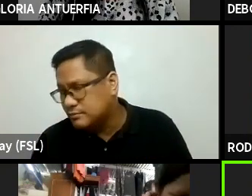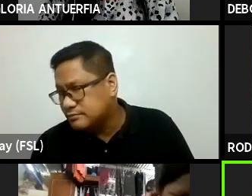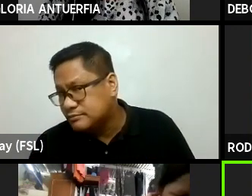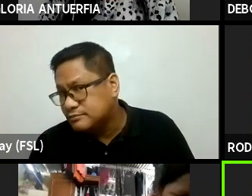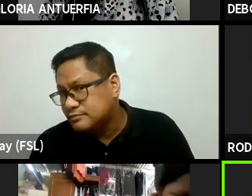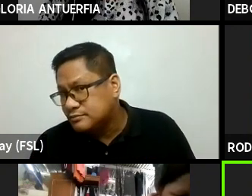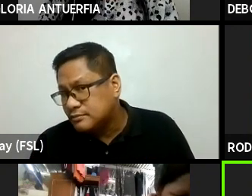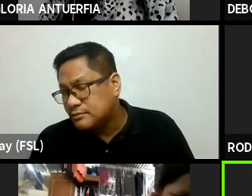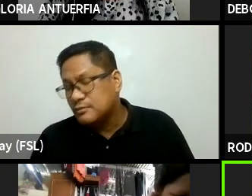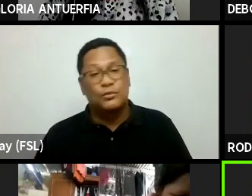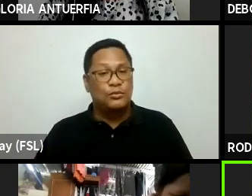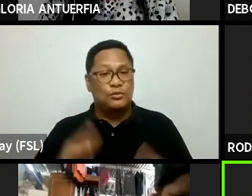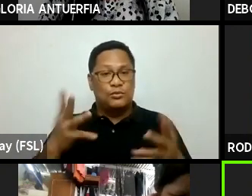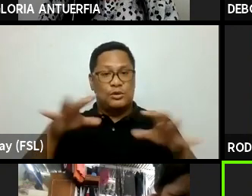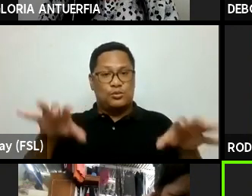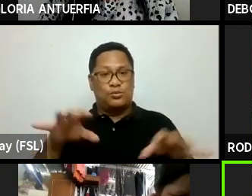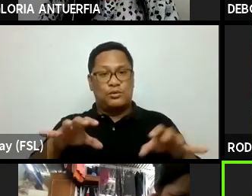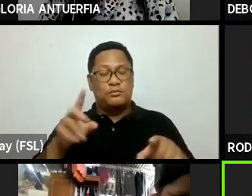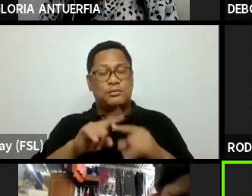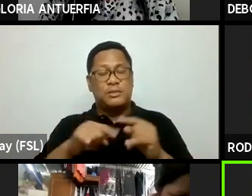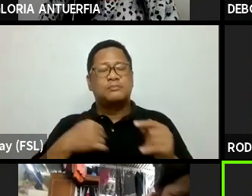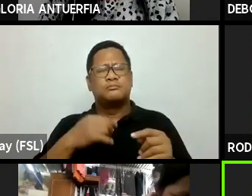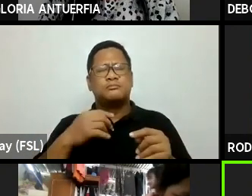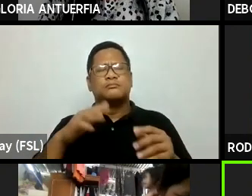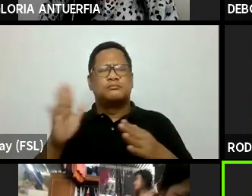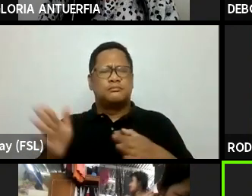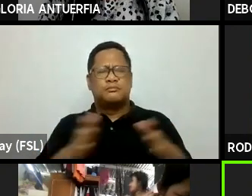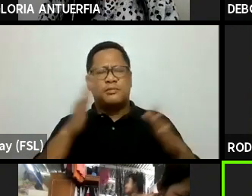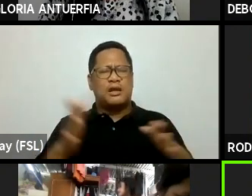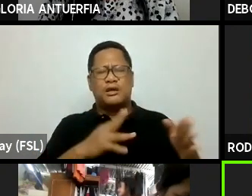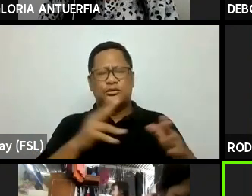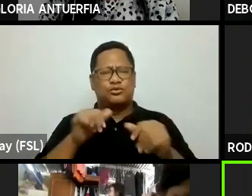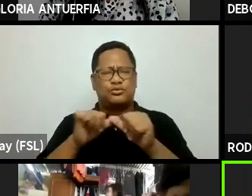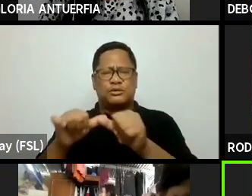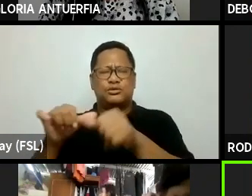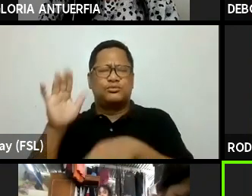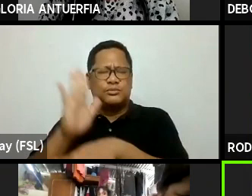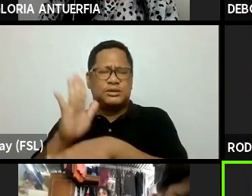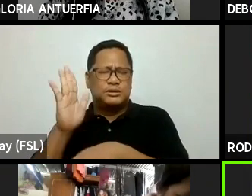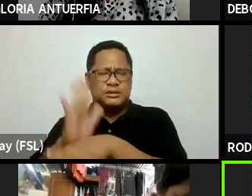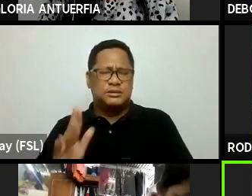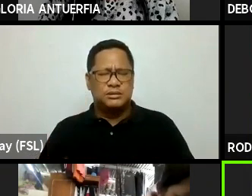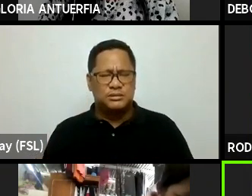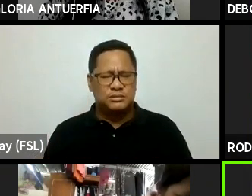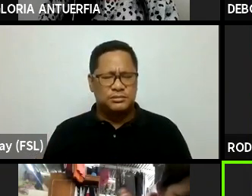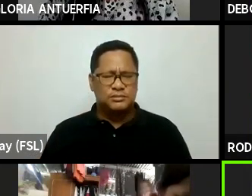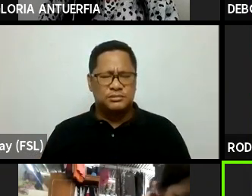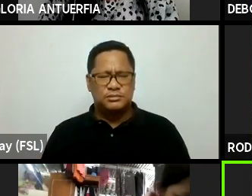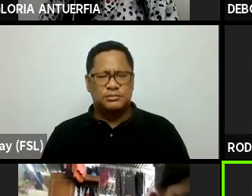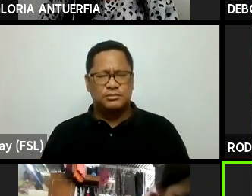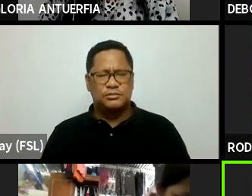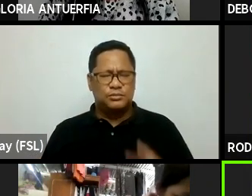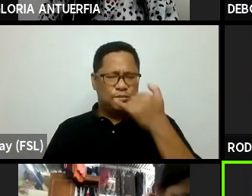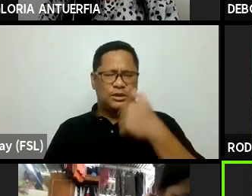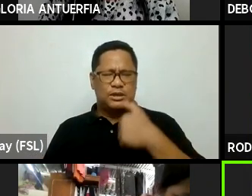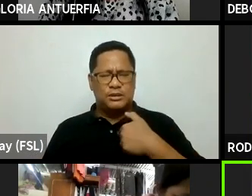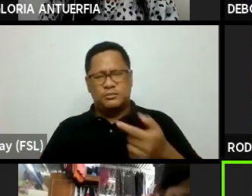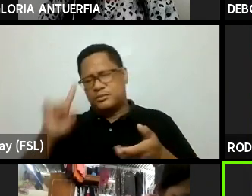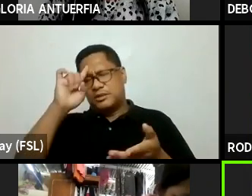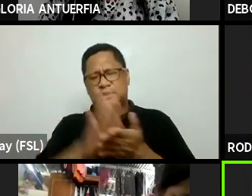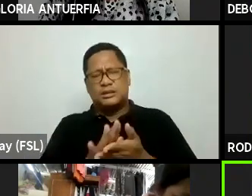wala po kasi akong trabaho ngayon, pero ang plano ko po sana mag-continue ng business. Kasi naniniwala po kasi ako na hindi